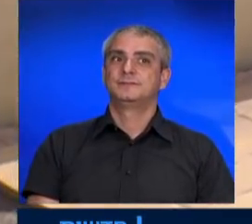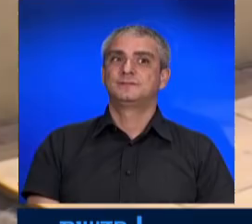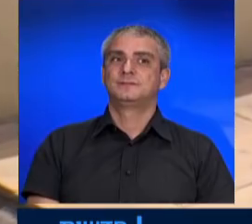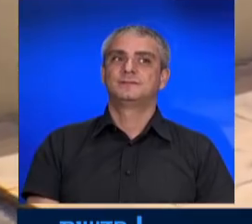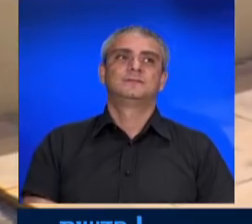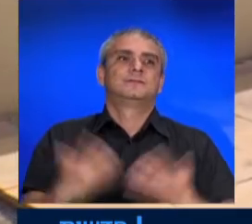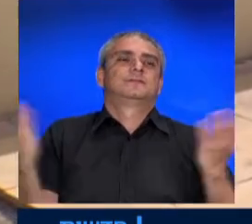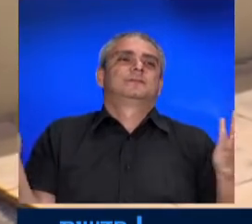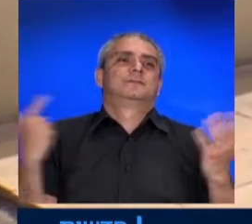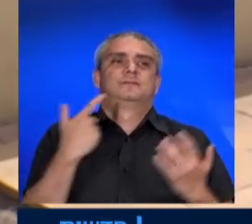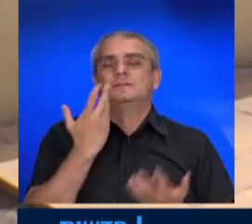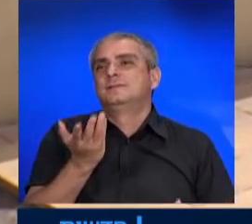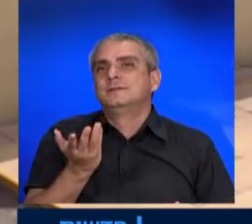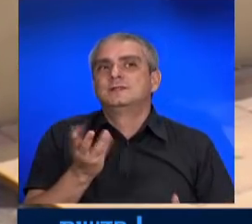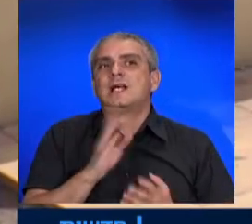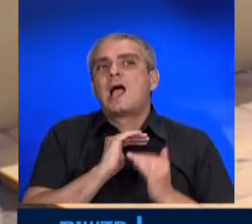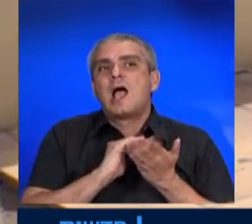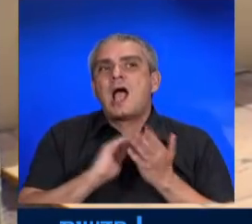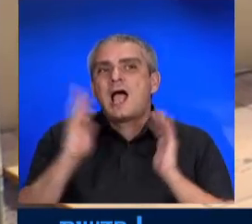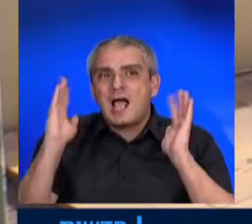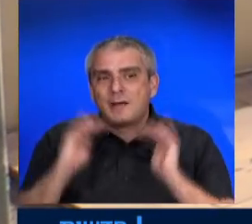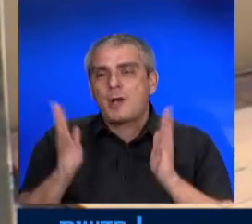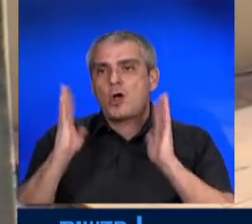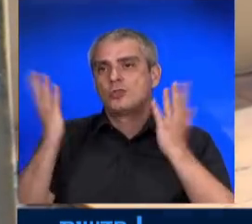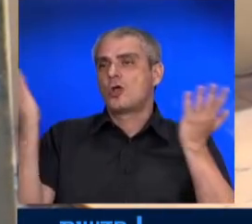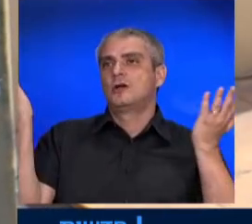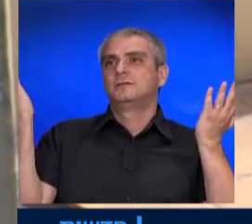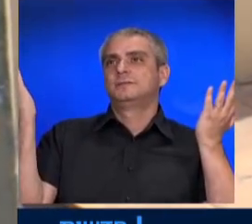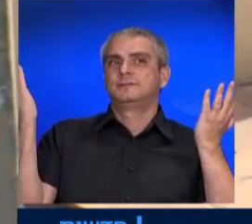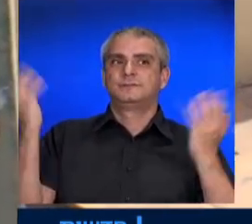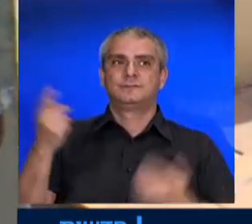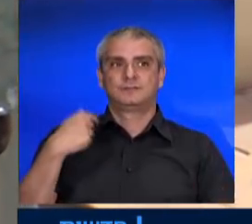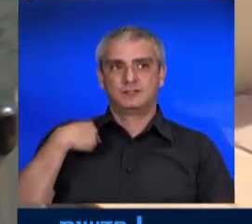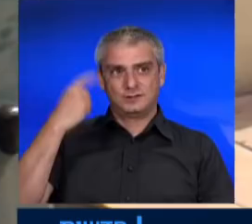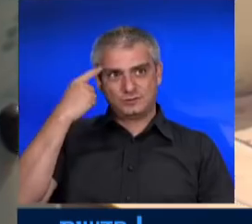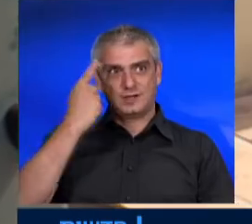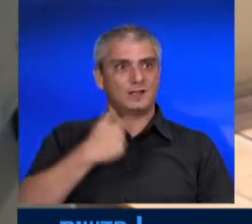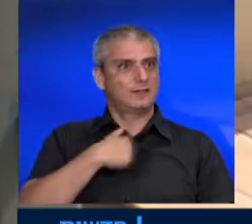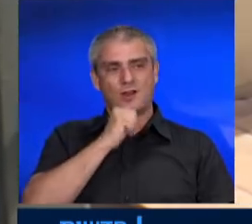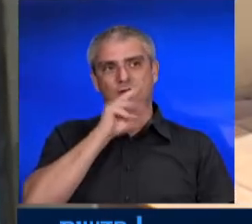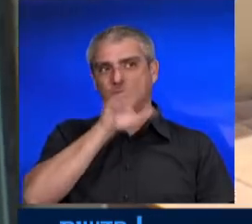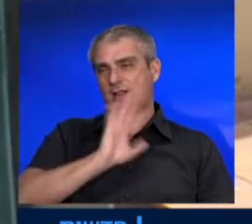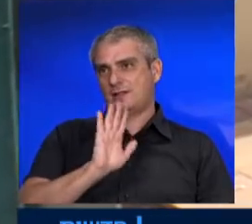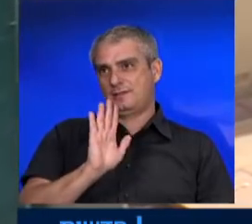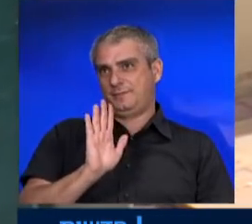אנחנו אומרים? תראה, זה הרע במיעוטו. ומאחר חושבים... על זה אני לא רוצה